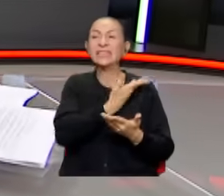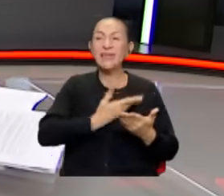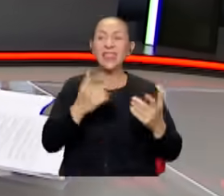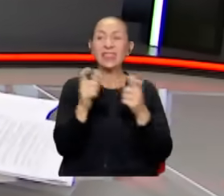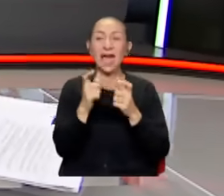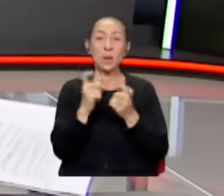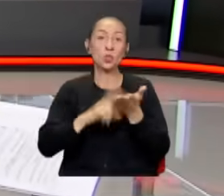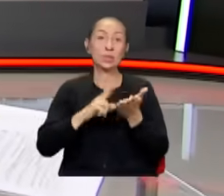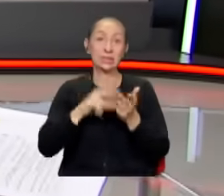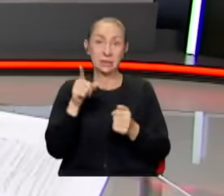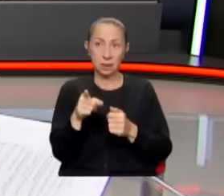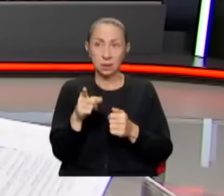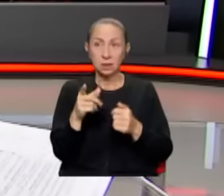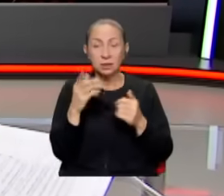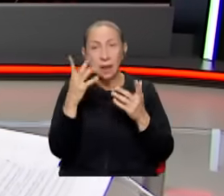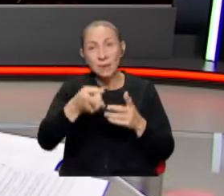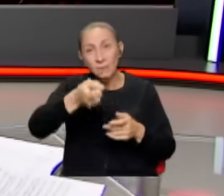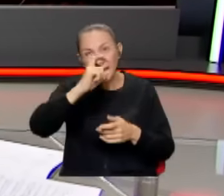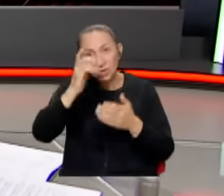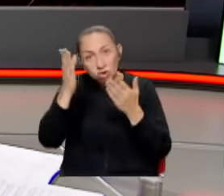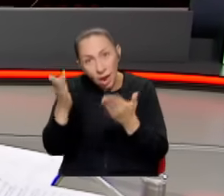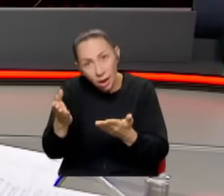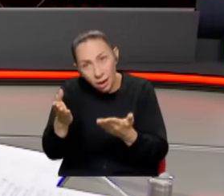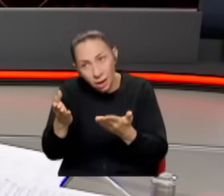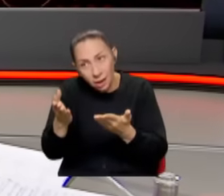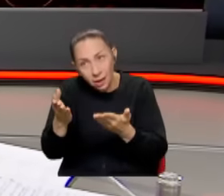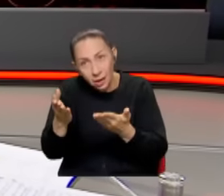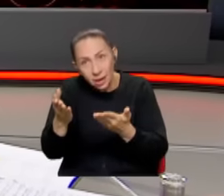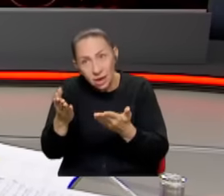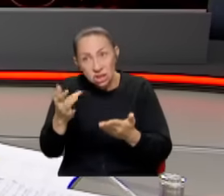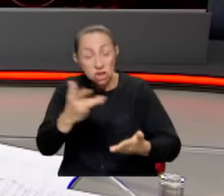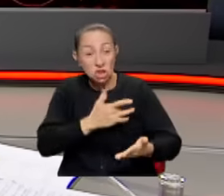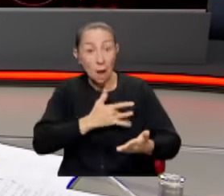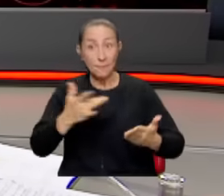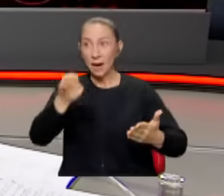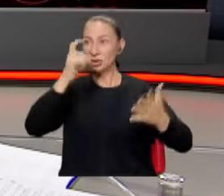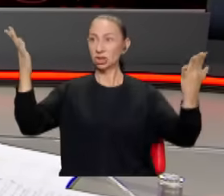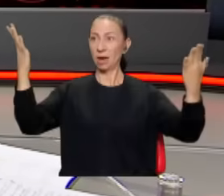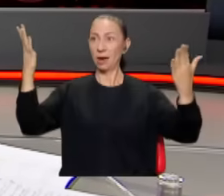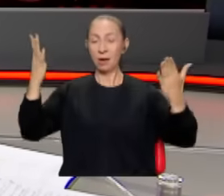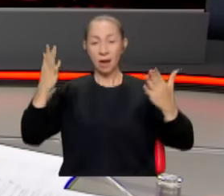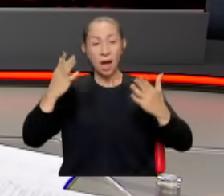Derneği üyesi y bir padişah Can padişahı